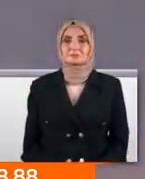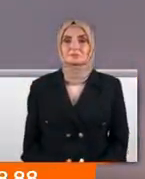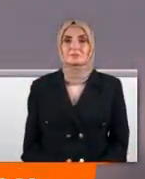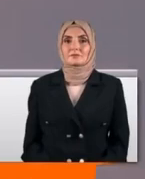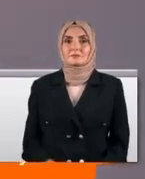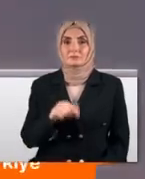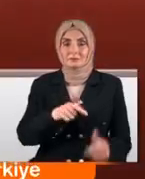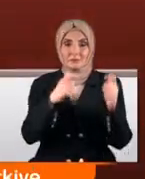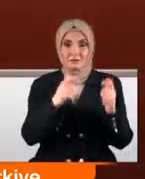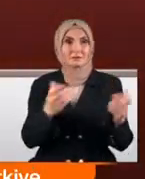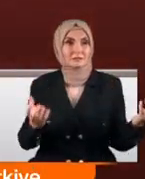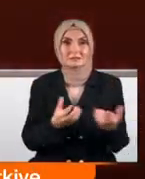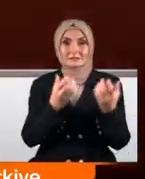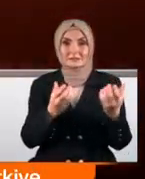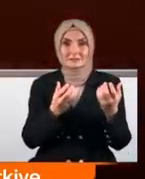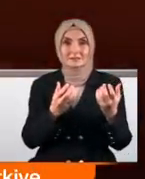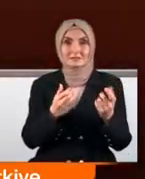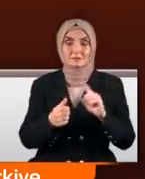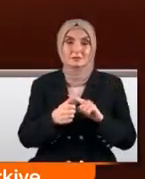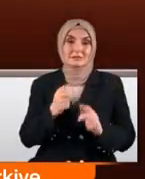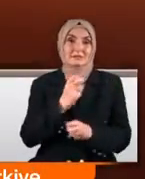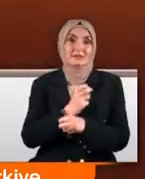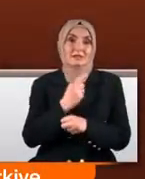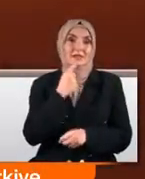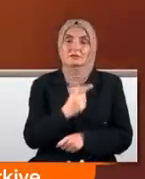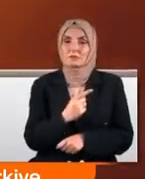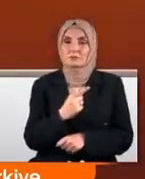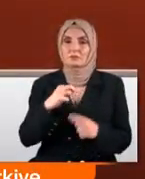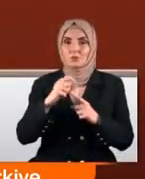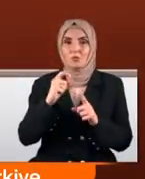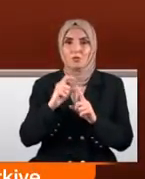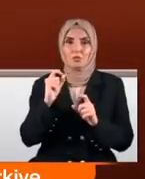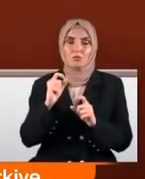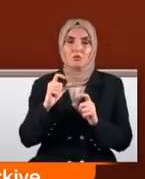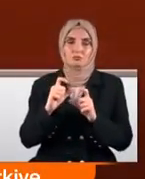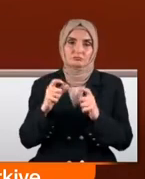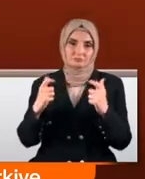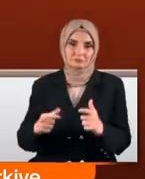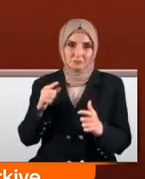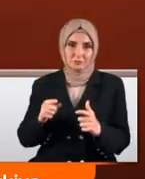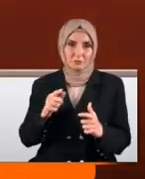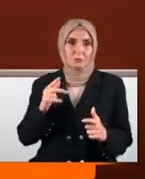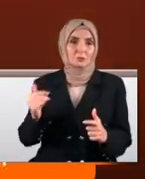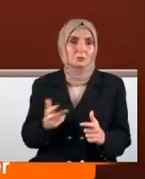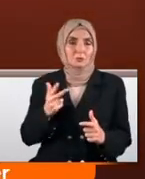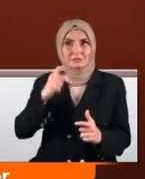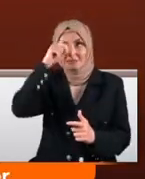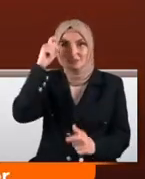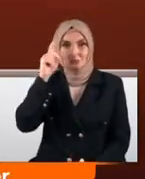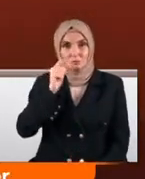Ülkedeki yangınların en tehlikelisi denilen Rodos yangınında kavurucu sıcak sebebiyle durum daha da kötüleşebilir.